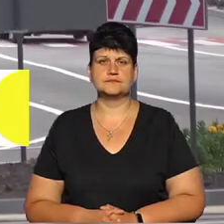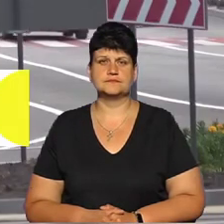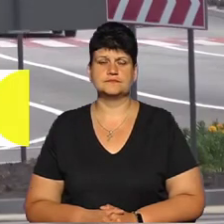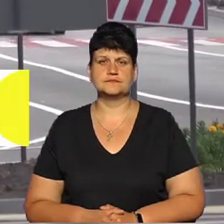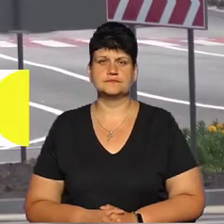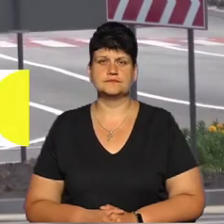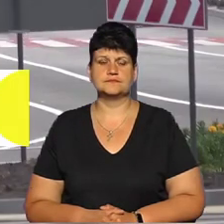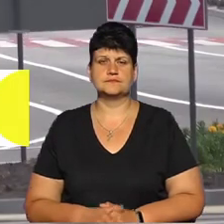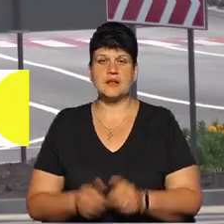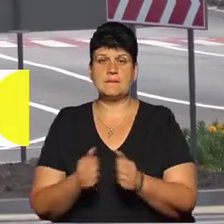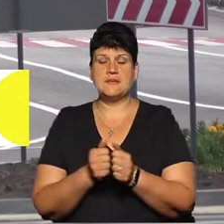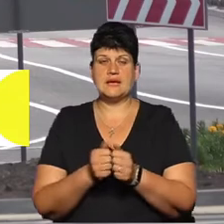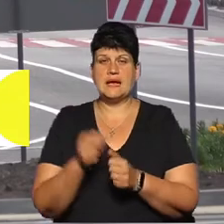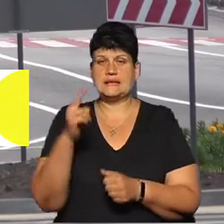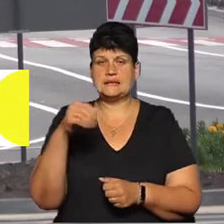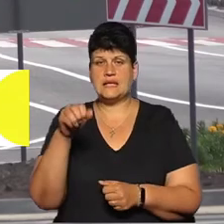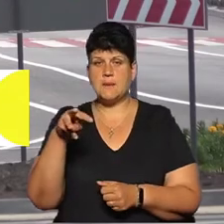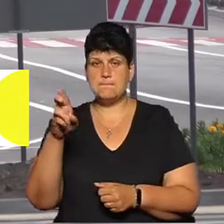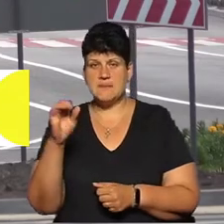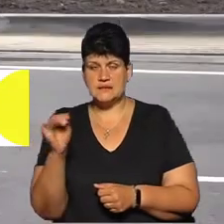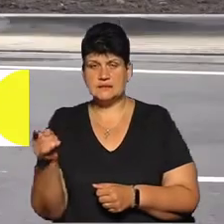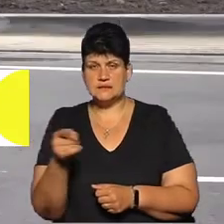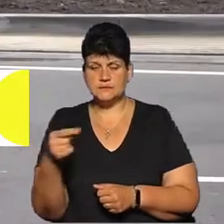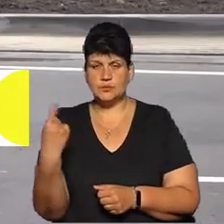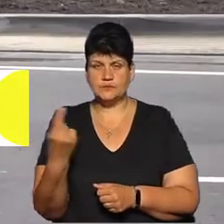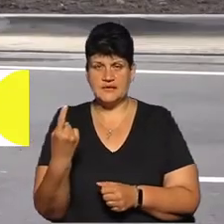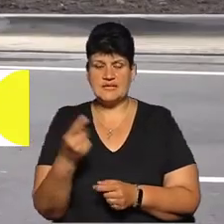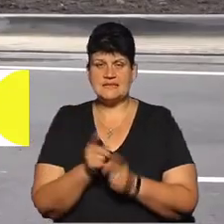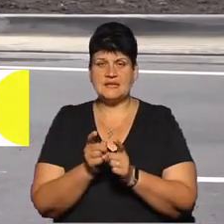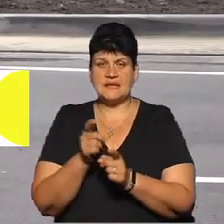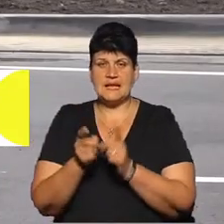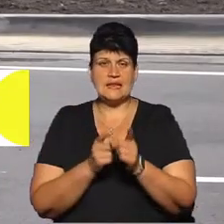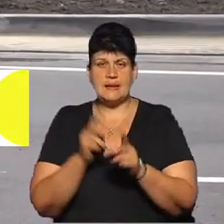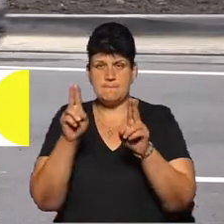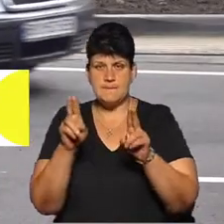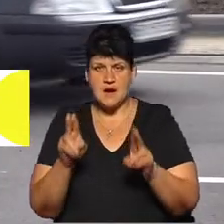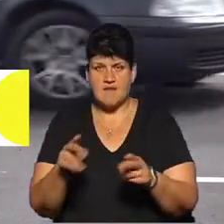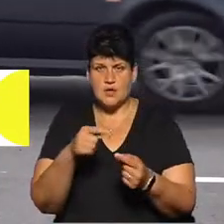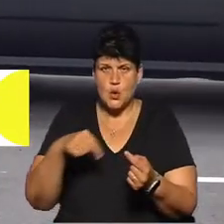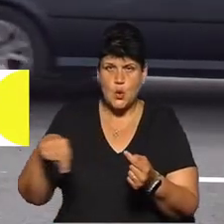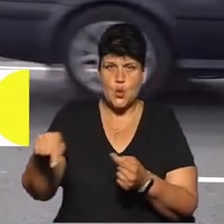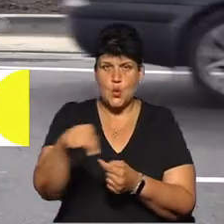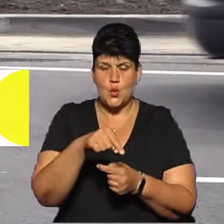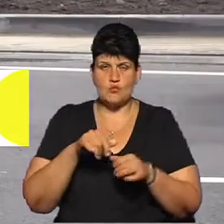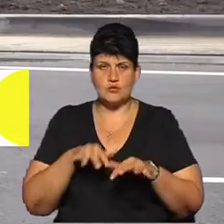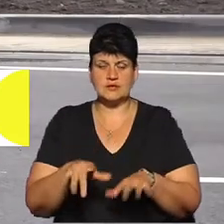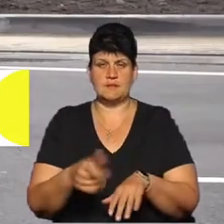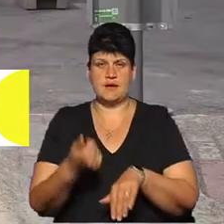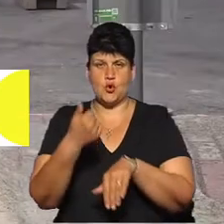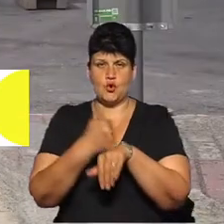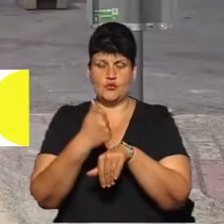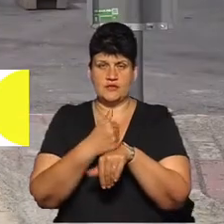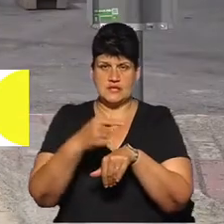Біля дамби Тернопільського ставу змінили правила кругового руху. Тепер головна дорога на кільці, автомобілі, які рухаються по колу, мають